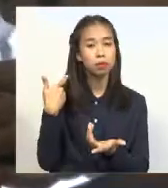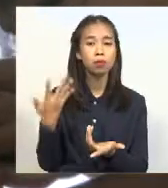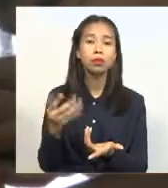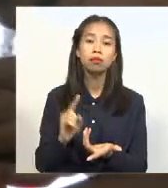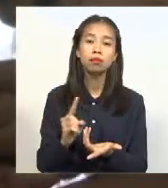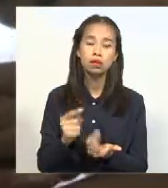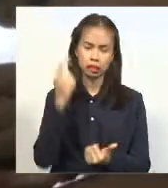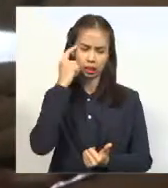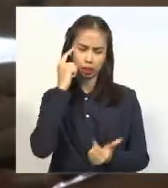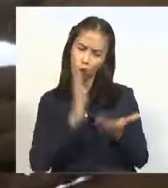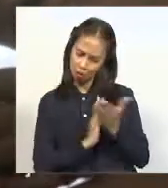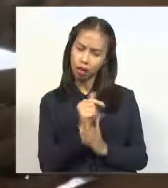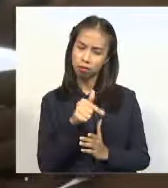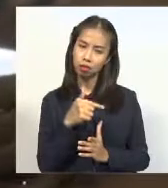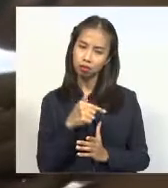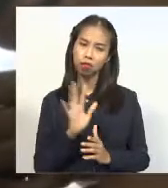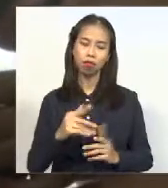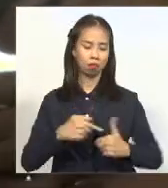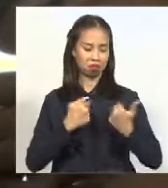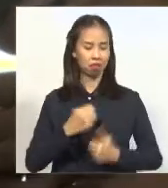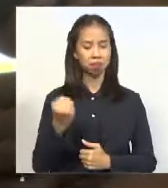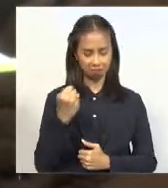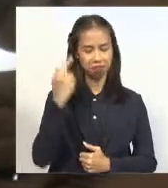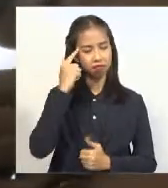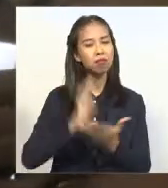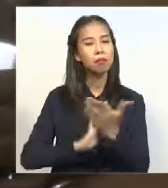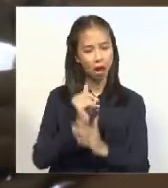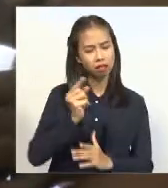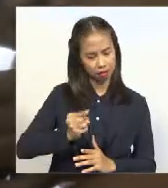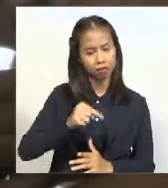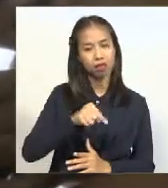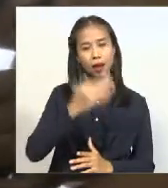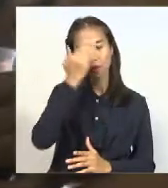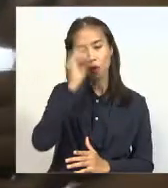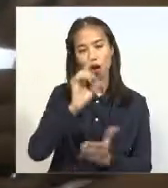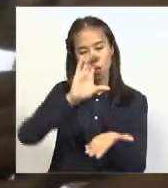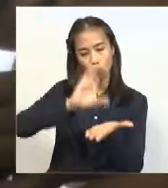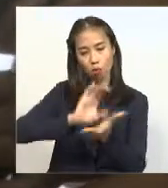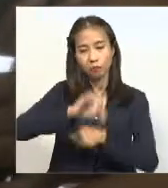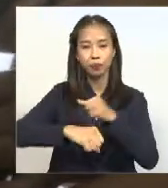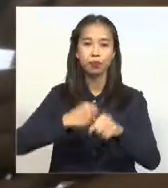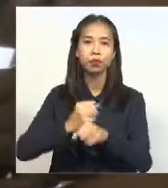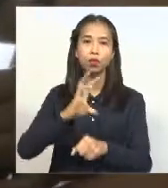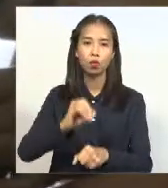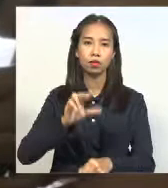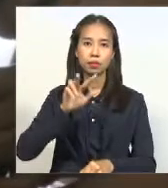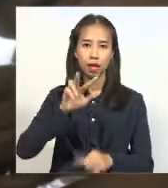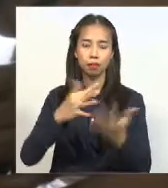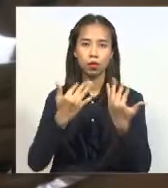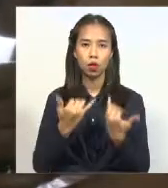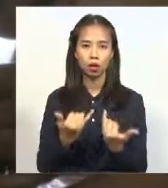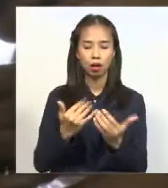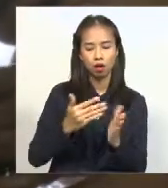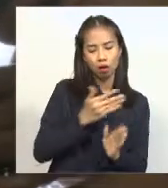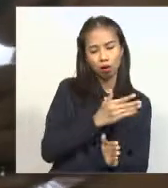มั่นใจไหมครับว่าจะผ่านได้ อ๋อมั่นใจว่าผ่านแน่นอนนะครับเพราะว่างบประมาณปี63นั้นก็ได้ตอนนี้ได้ล่วงเลย